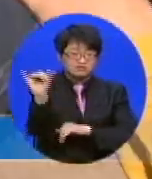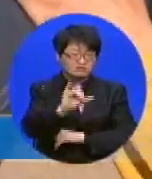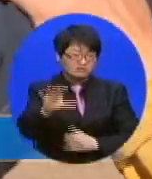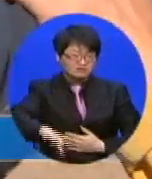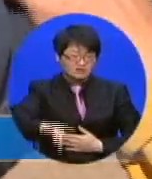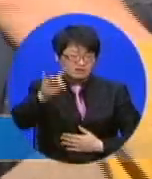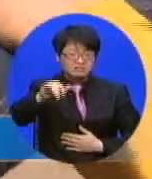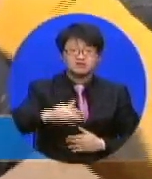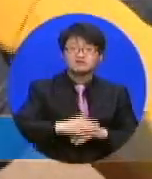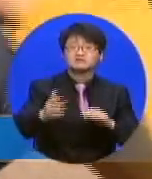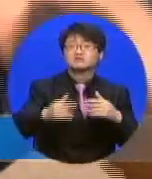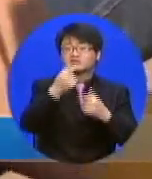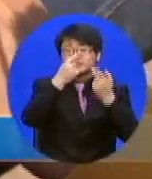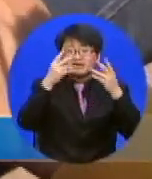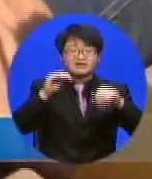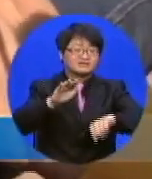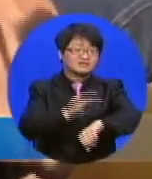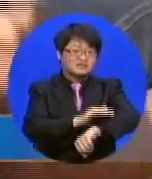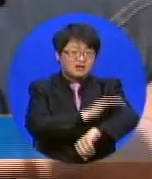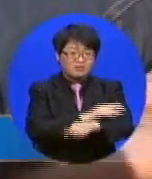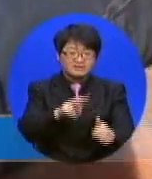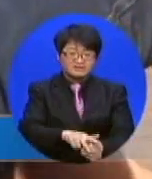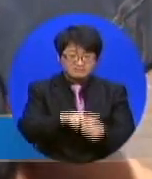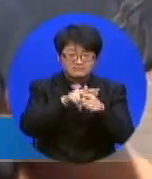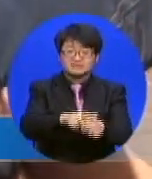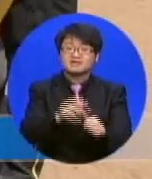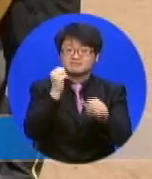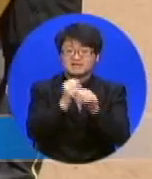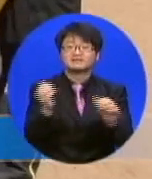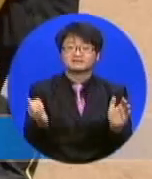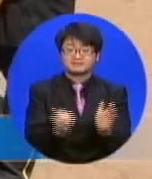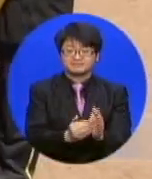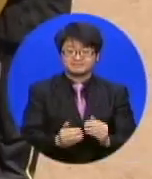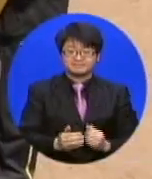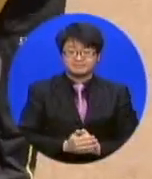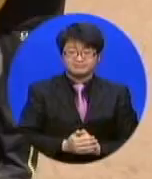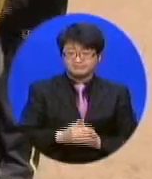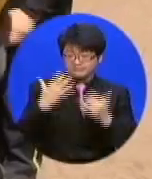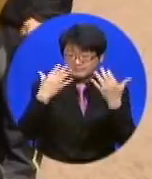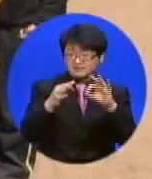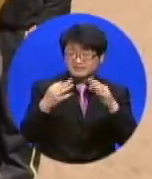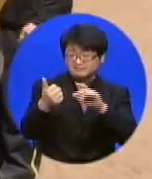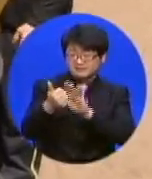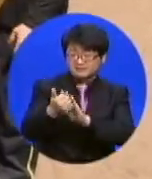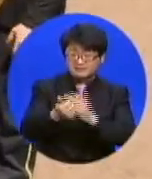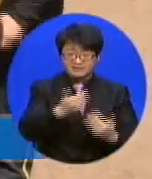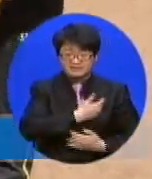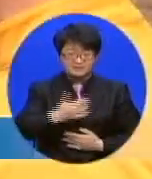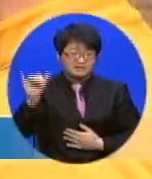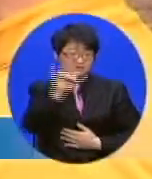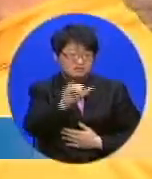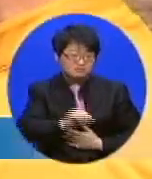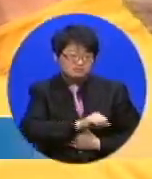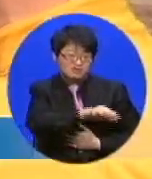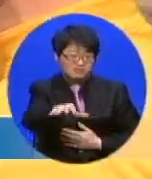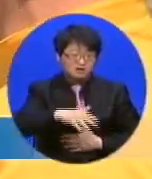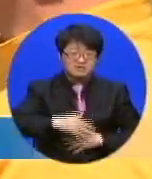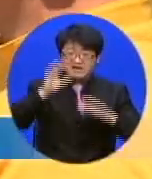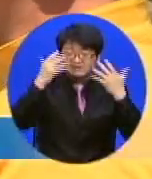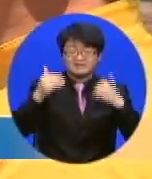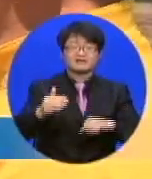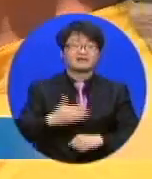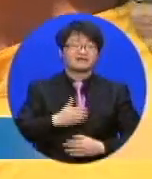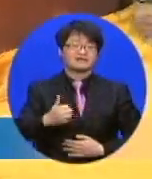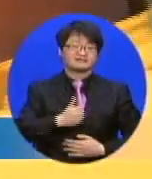최초로 도내 대학에서 재활 승마 과정을 열기도 했습니다. 김 씨의 제자들은 전국으로 퍼져 어린이들에게